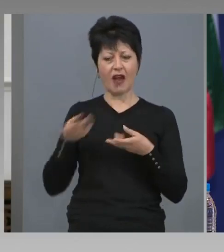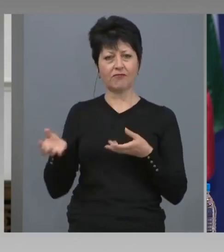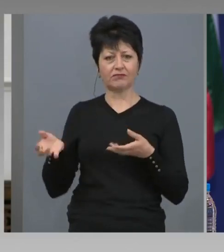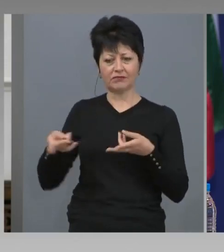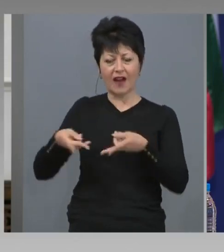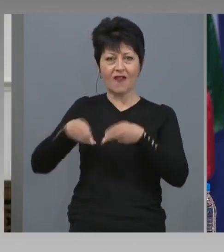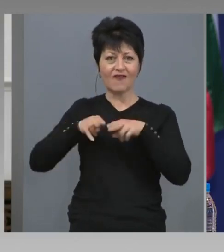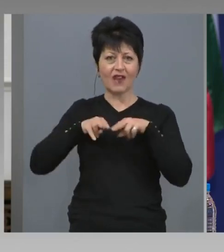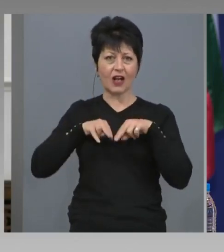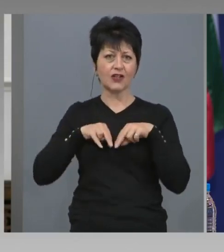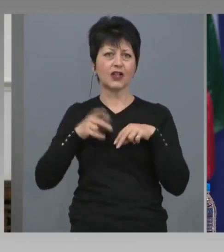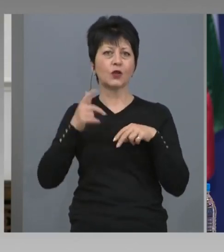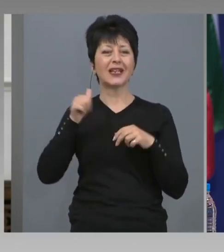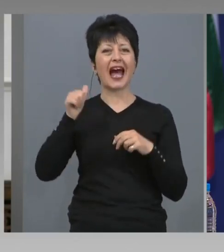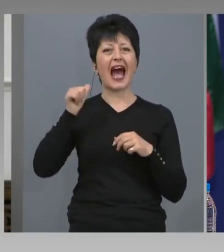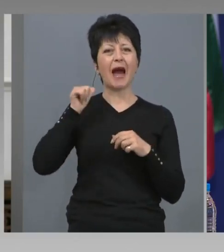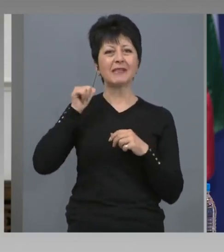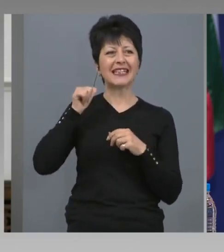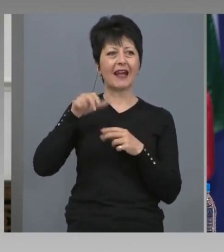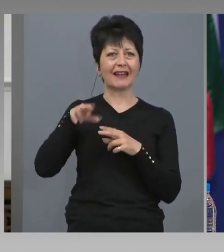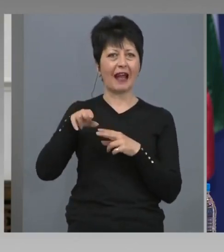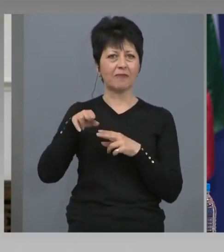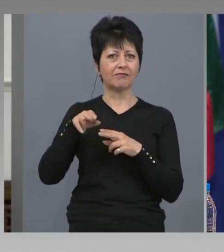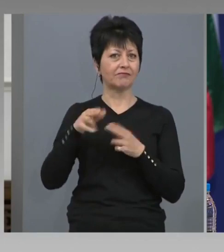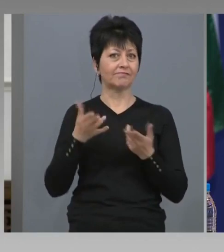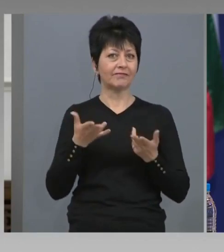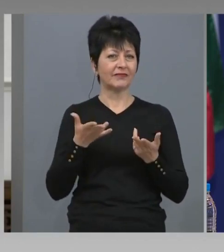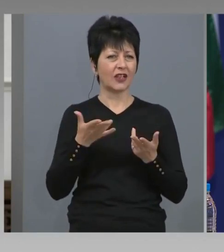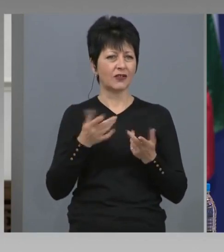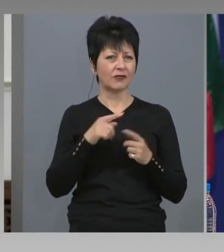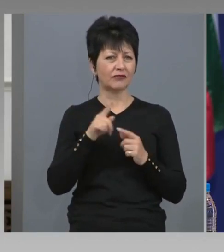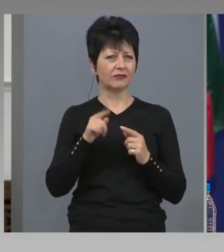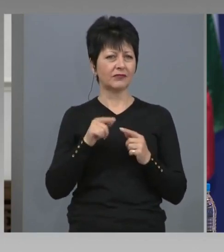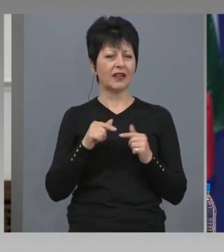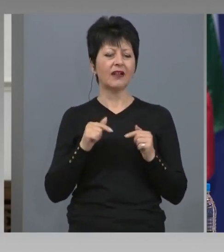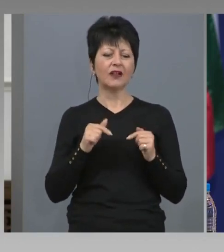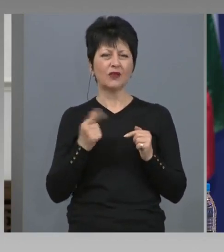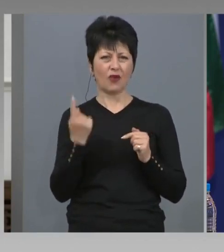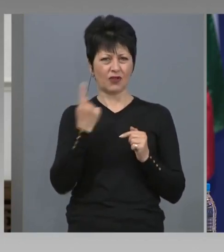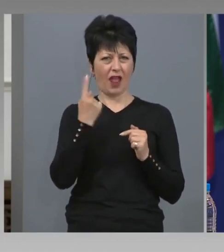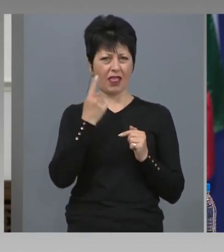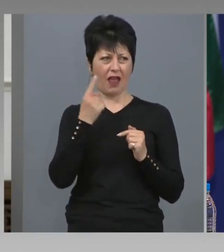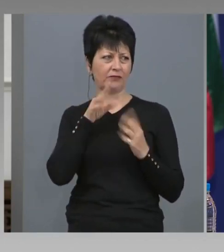контролира ги, обаждали са на българските тук власти. Тук още една много такава приказка.